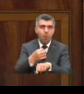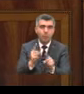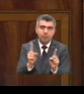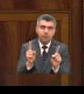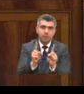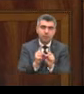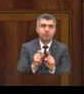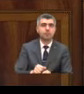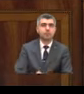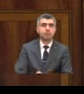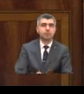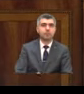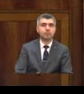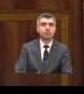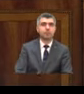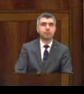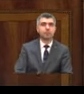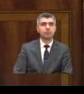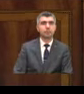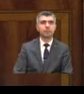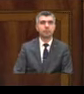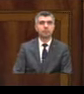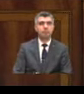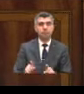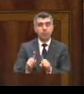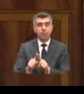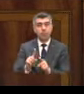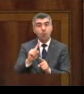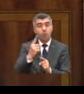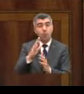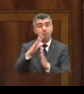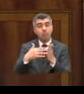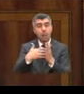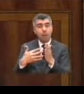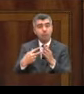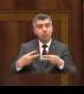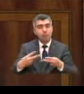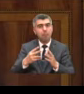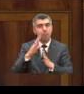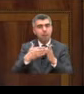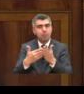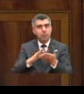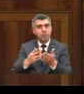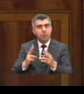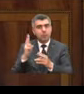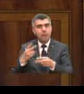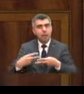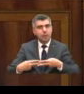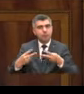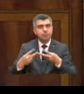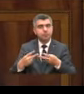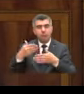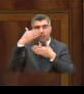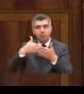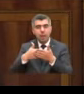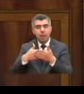بالزمن اللي حنا فيه، ماشي ما عارفينوش. فنطلق نتكلم على اول برنامج واللي كنعتبره برنامج مهم وتم اطلاقه، اللي هو برنامج مغرب